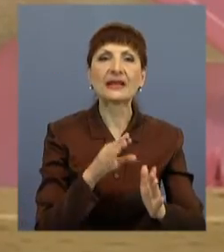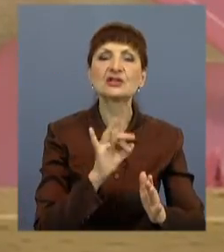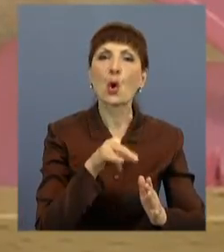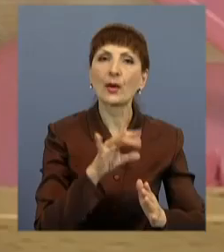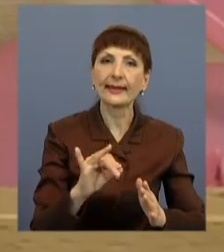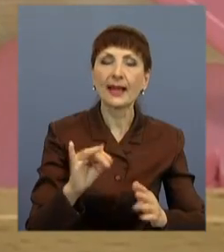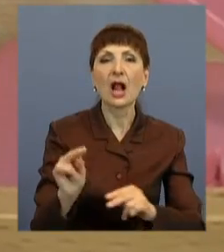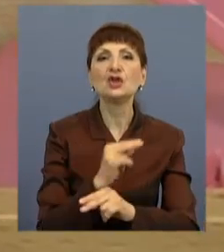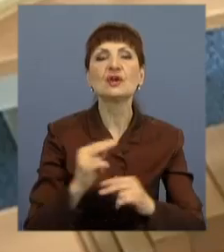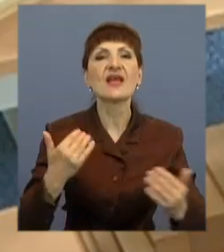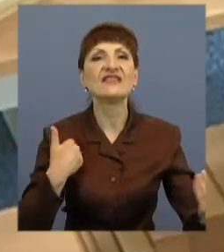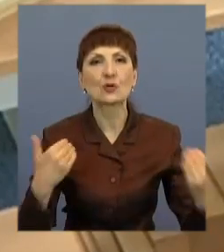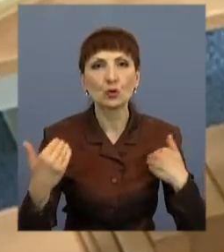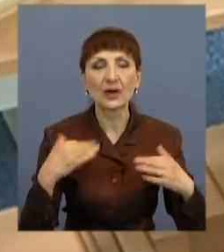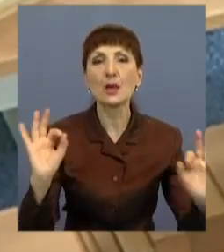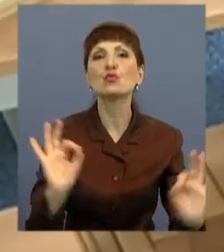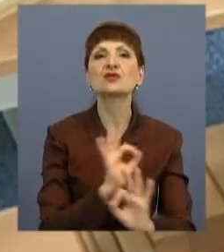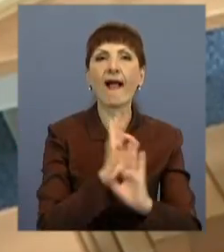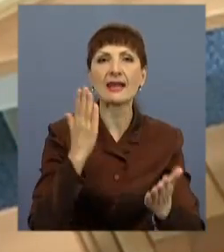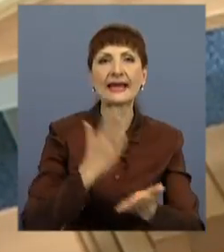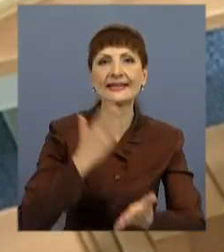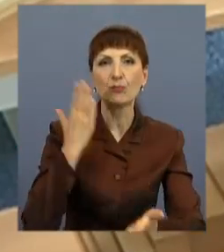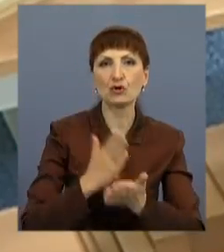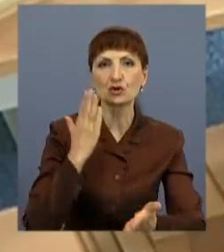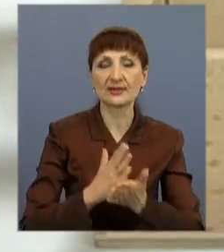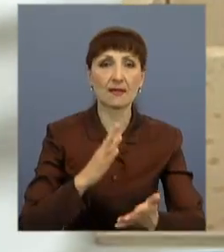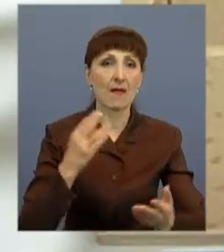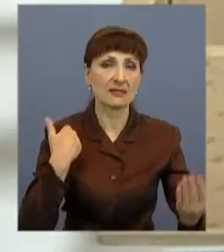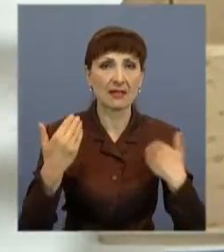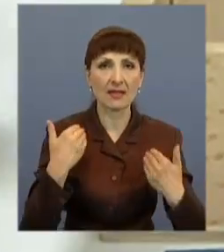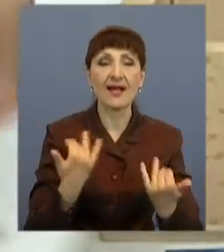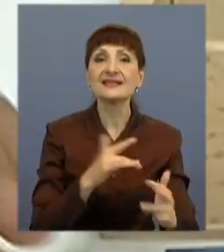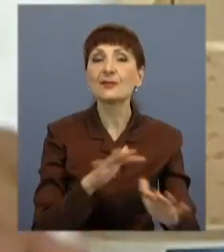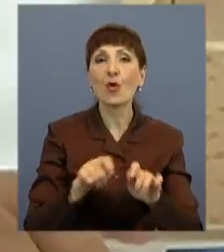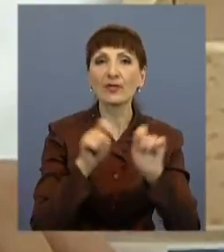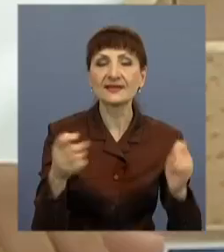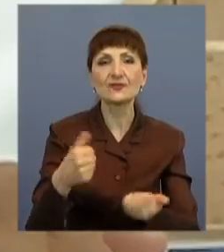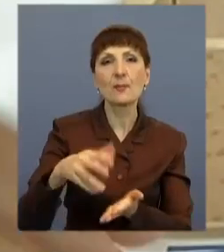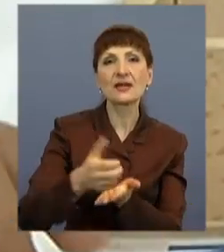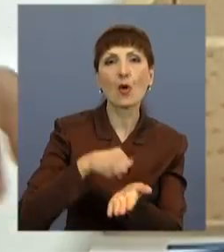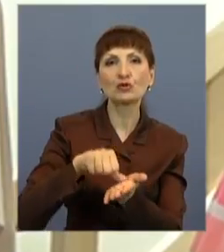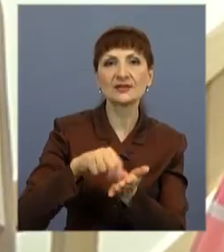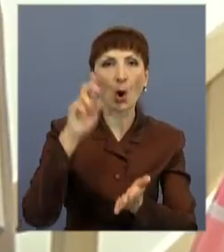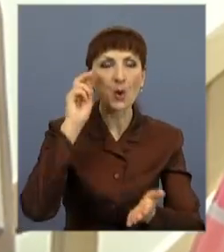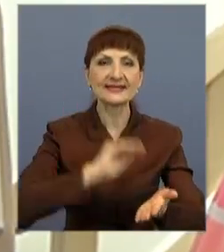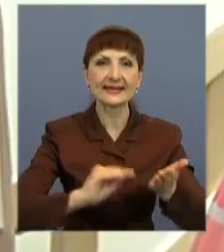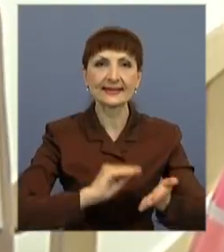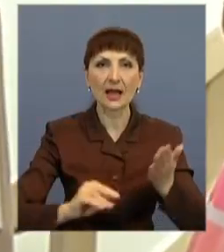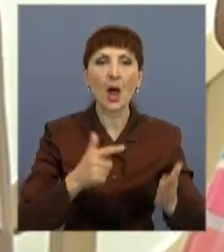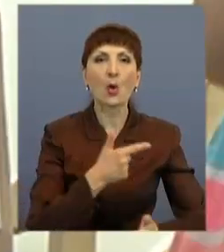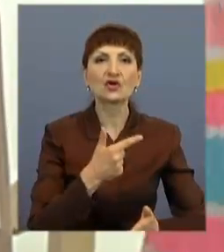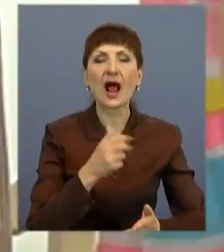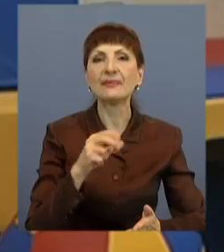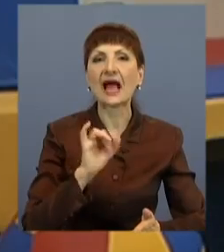залы лечебной физкультуры и музыкально-ритмических занятий. В церемонии открытия сегодня приняла участие госсекретарь Гульшара